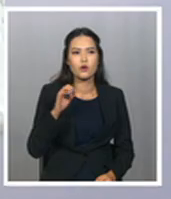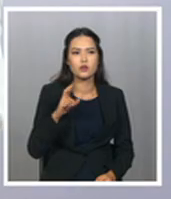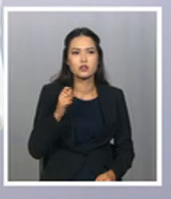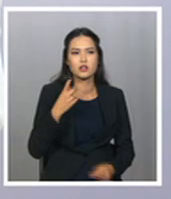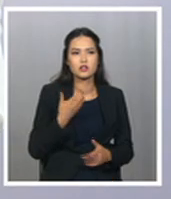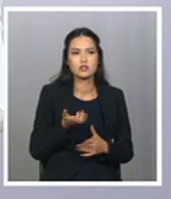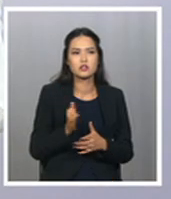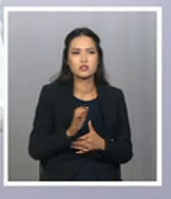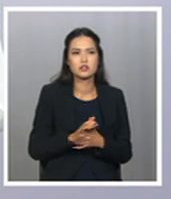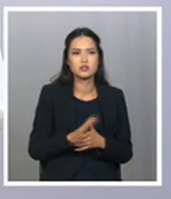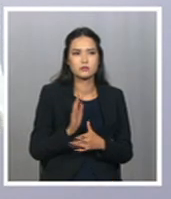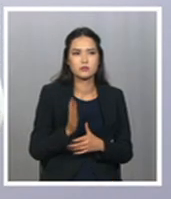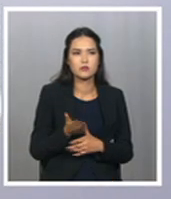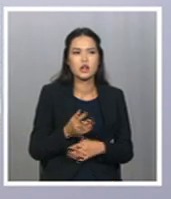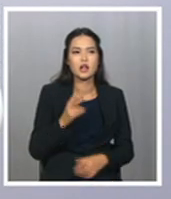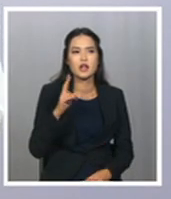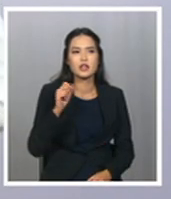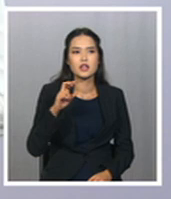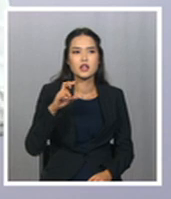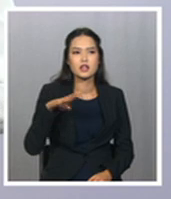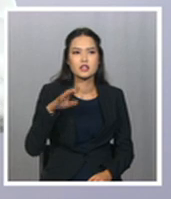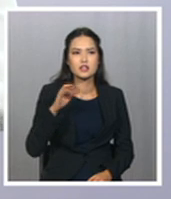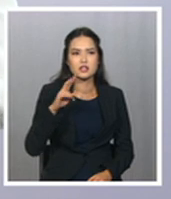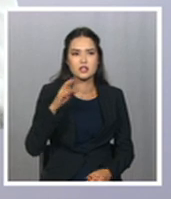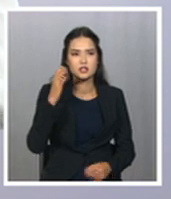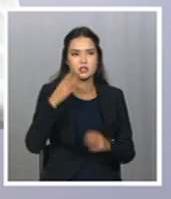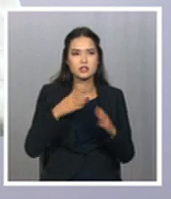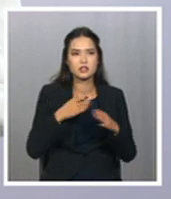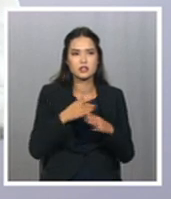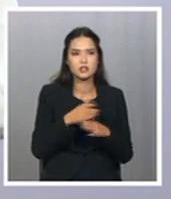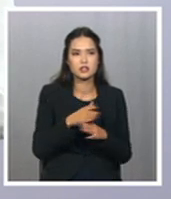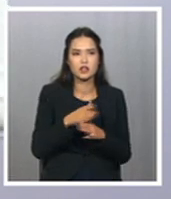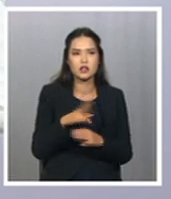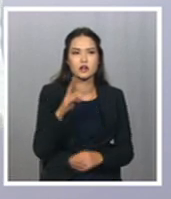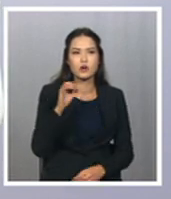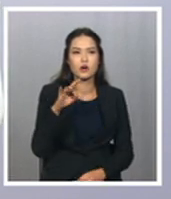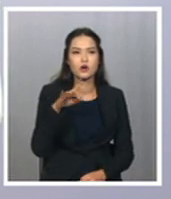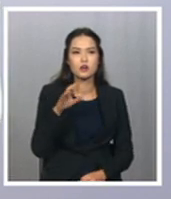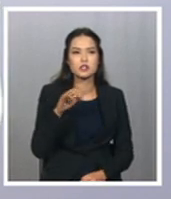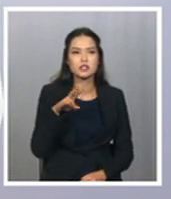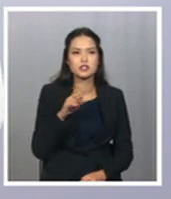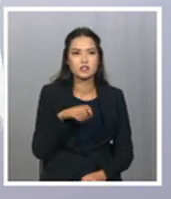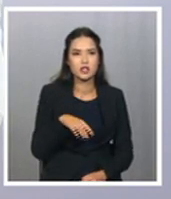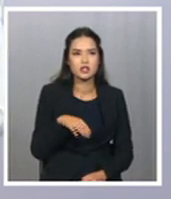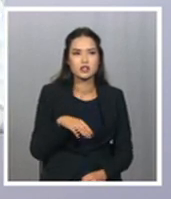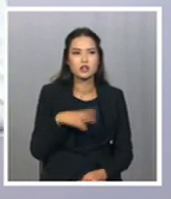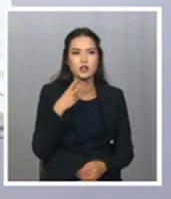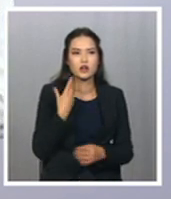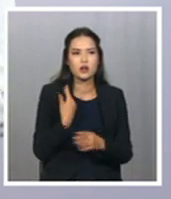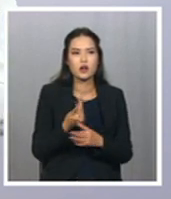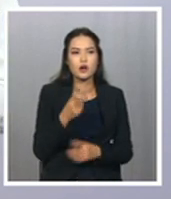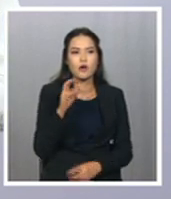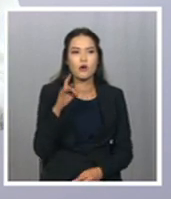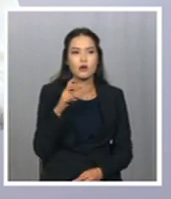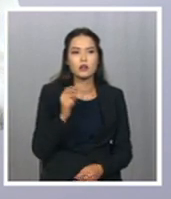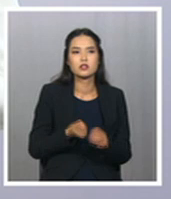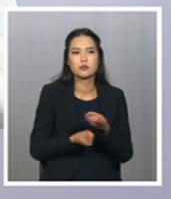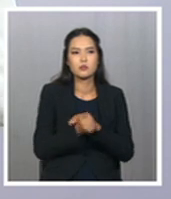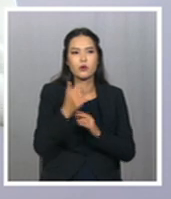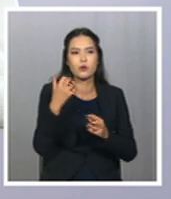танысамыз. Кеңістіктегі тік бұрышты координаттар жүйесі деп координаттар басы ортақ болатын